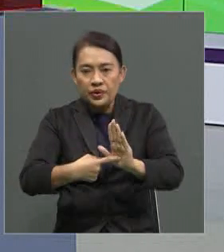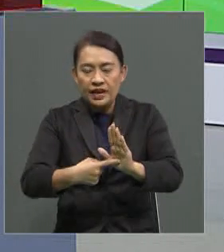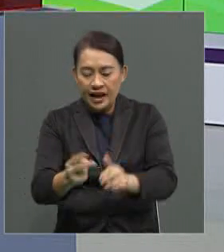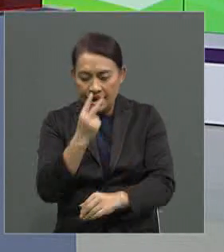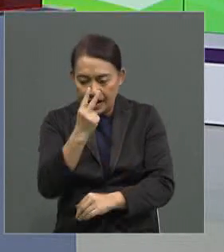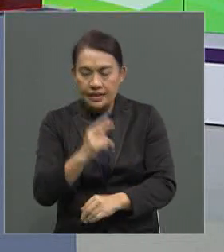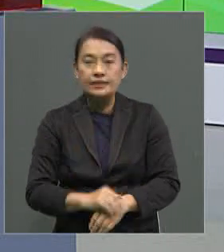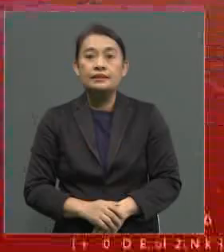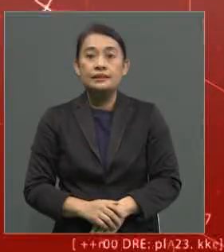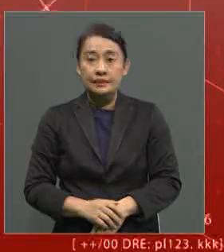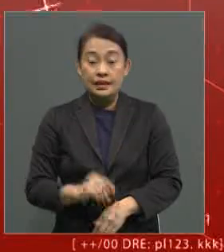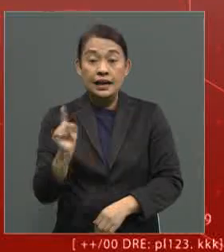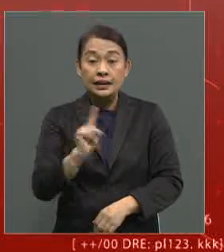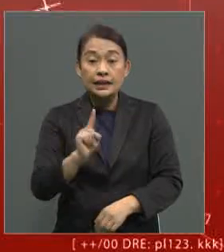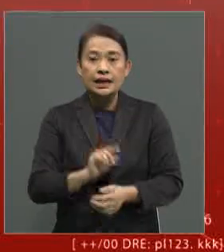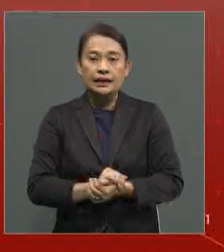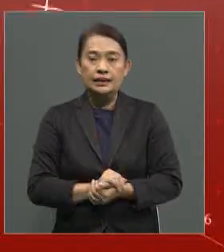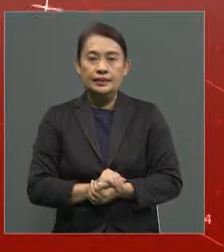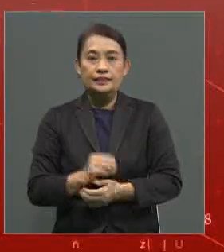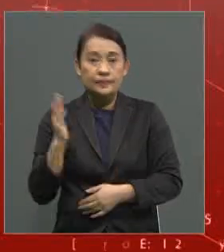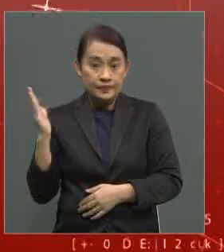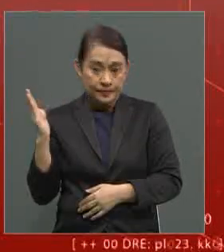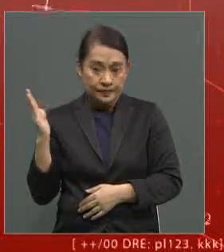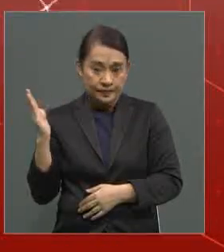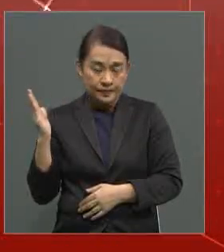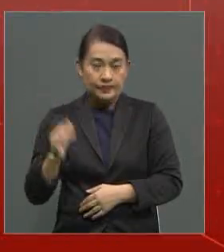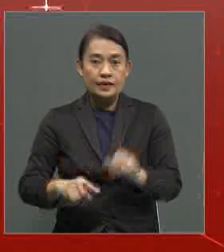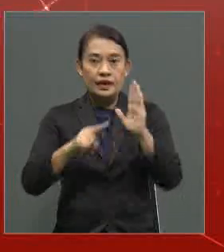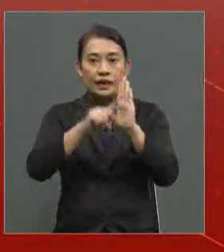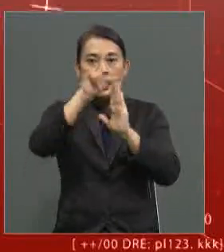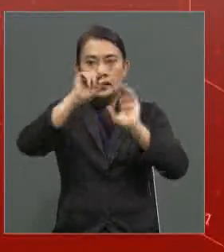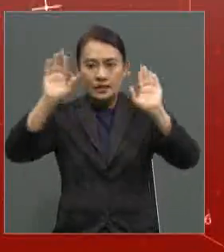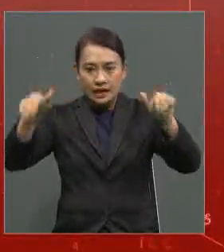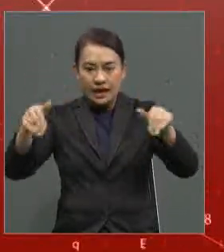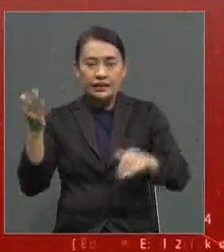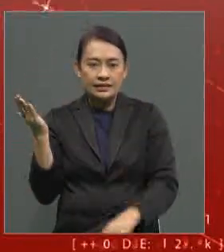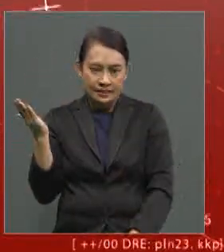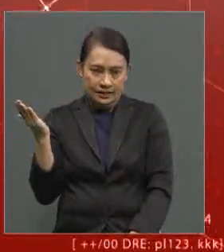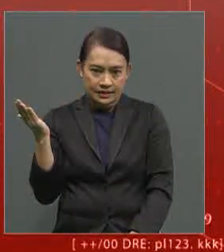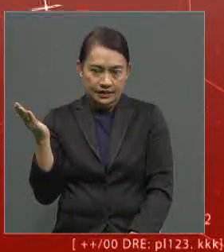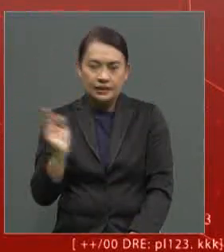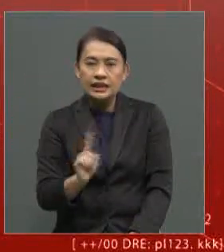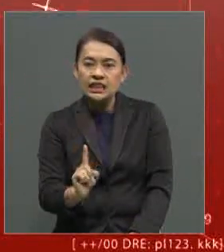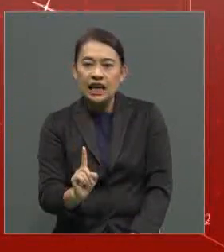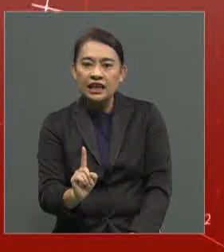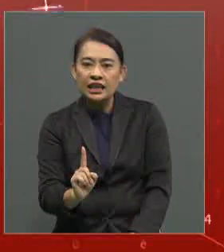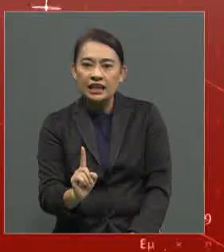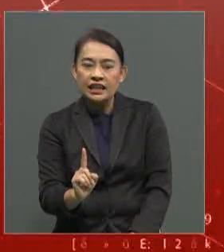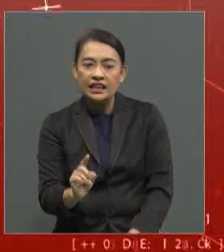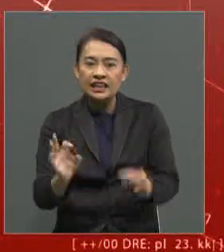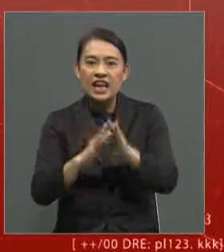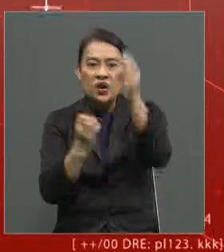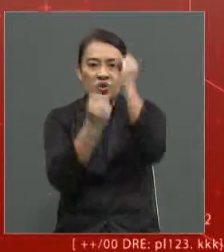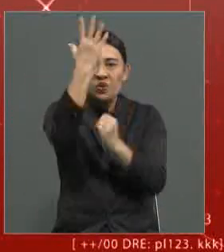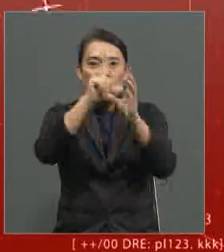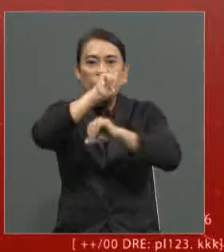นะครับไปเริ่มต้นกันที่แรกก่อนเลยนะครับที่ชัยนาทพอพูดถึงชัยนาทจะไปที่อื่นไม่ได้เลยนะสวนนก ใช่สว